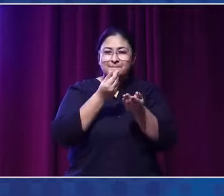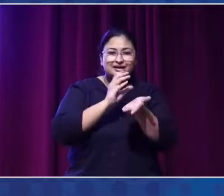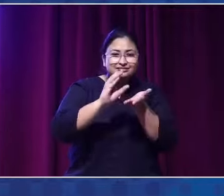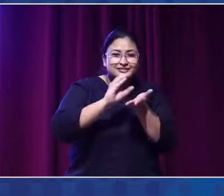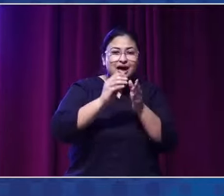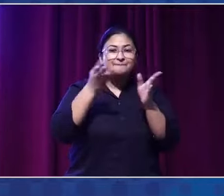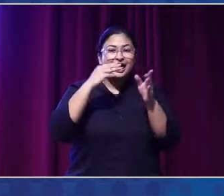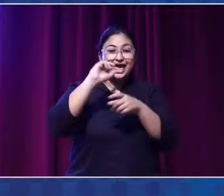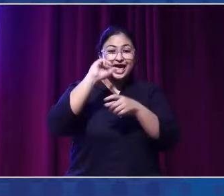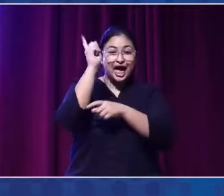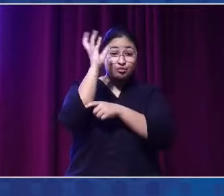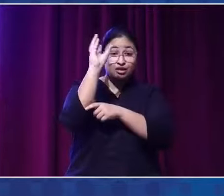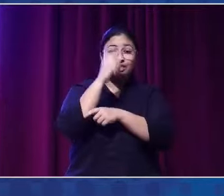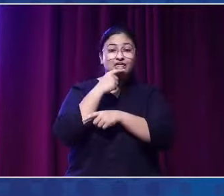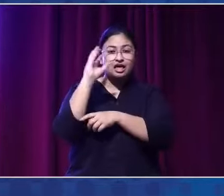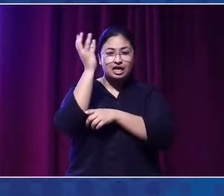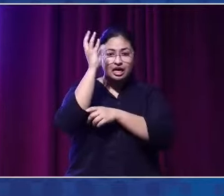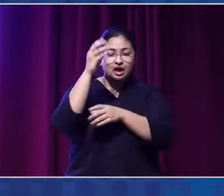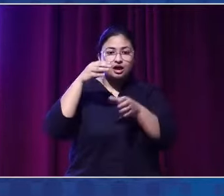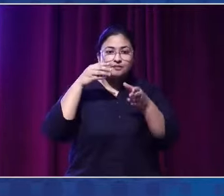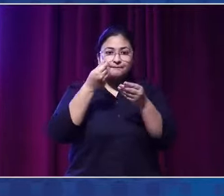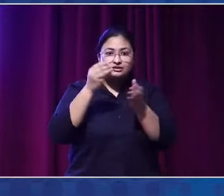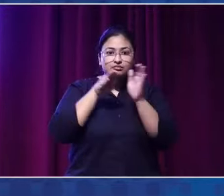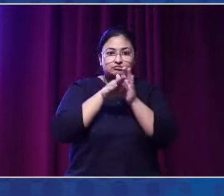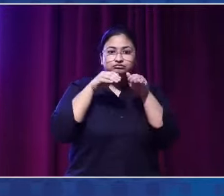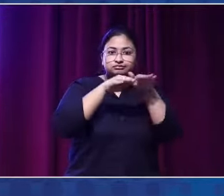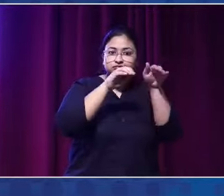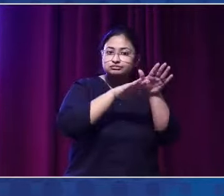रहा है, ऑफिसर्स की गाड़ीज में जा रहा है, गाड़ियों में जा रहा है, कहीं नहीं देखने को मिला.